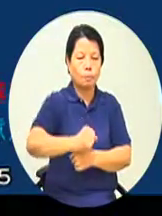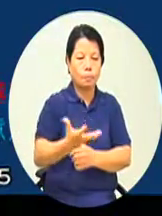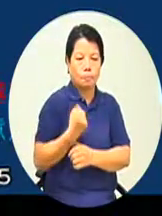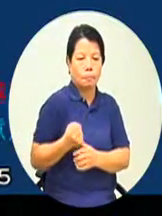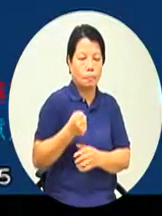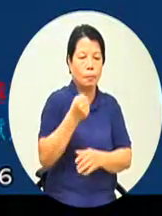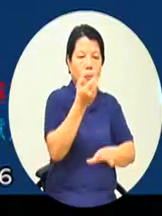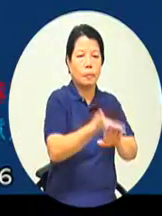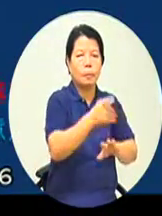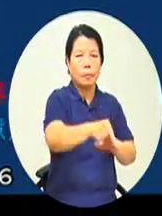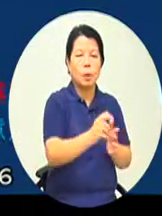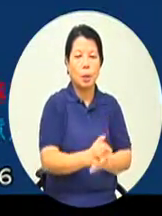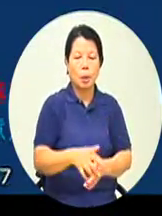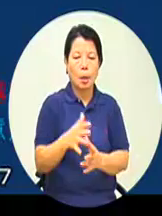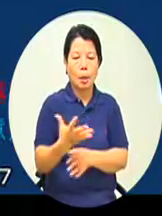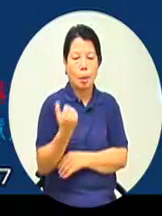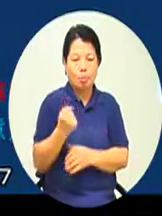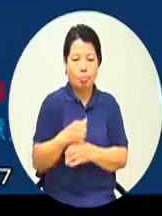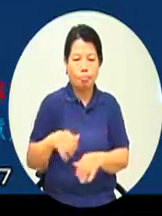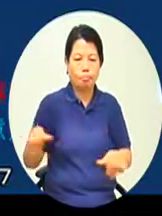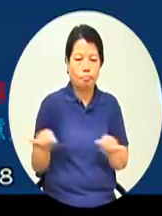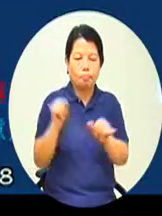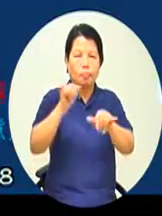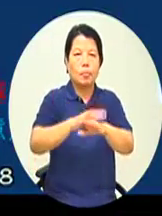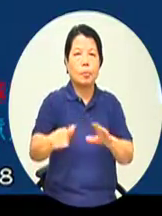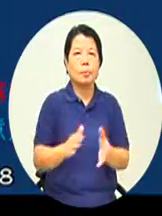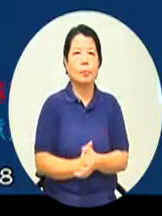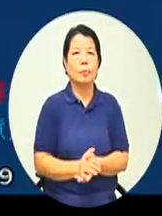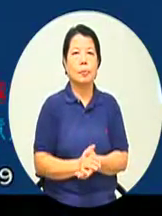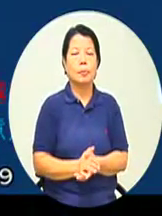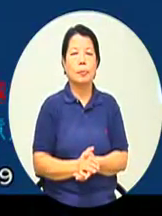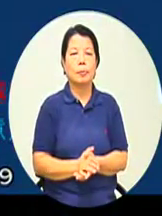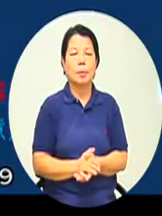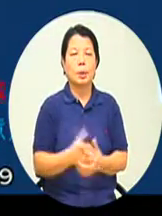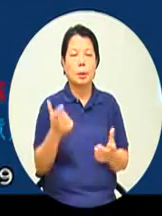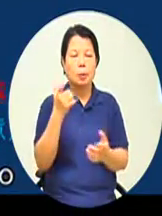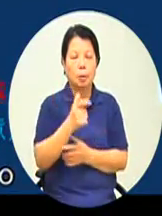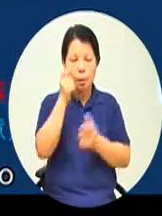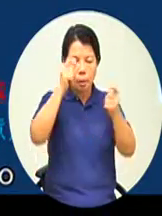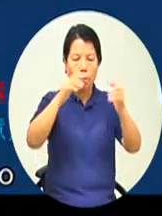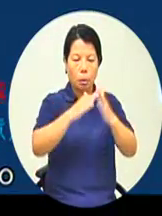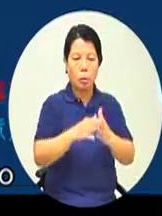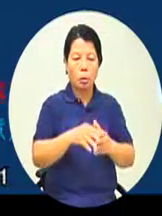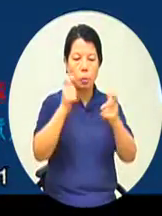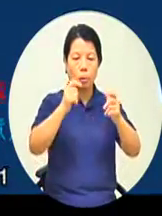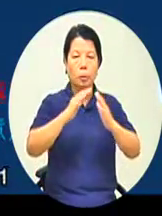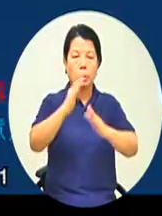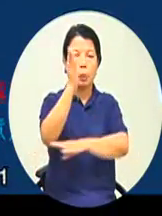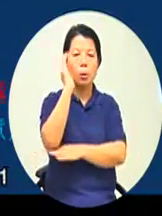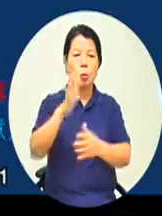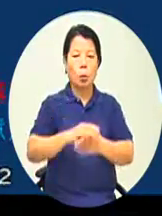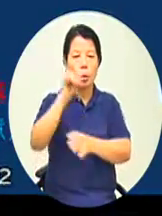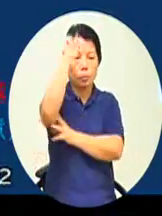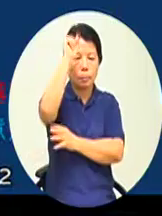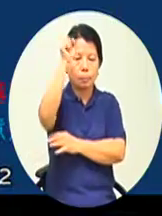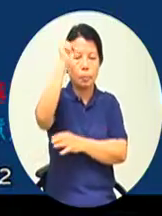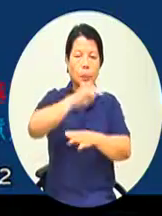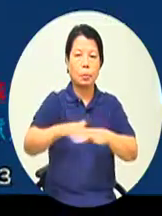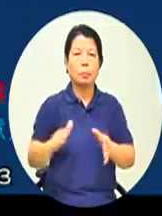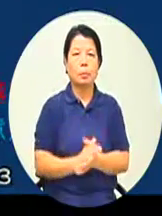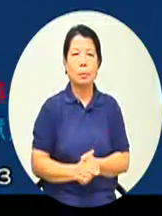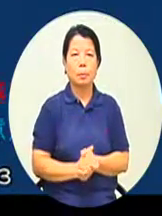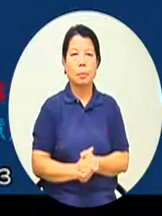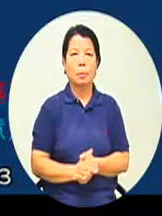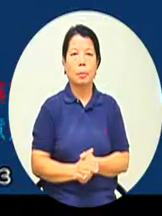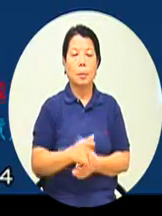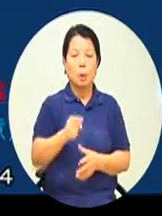会有强烈的冲突，大家就会看到高雄市还是一样会有不断的有人在做抗争的动作、哦、那